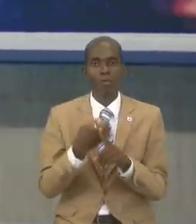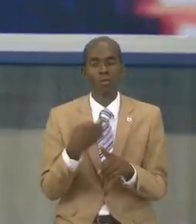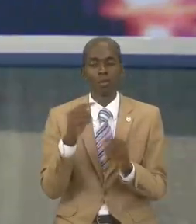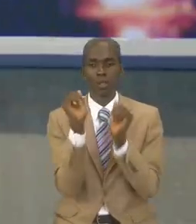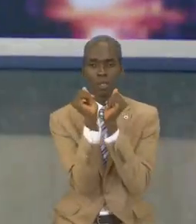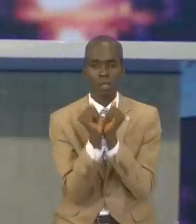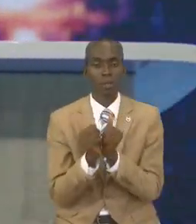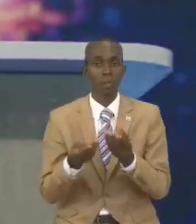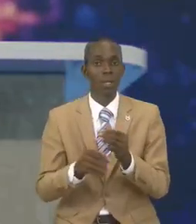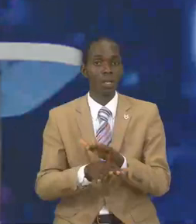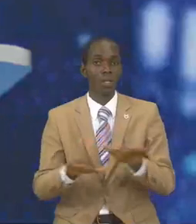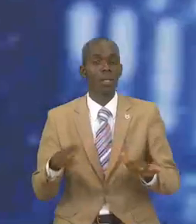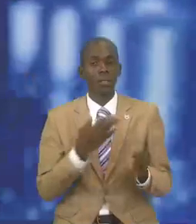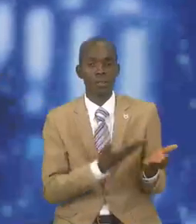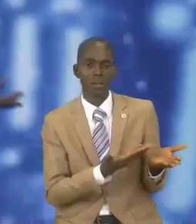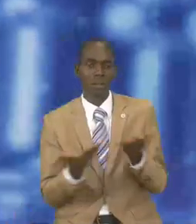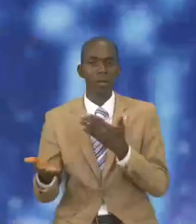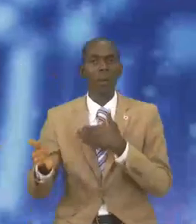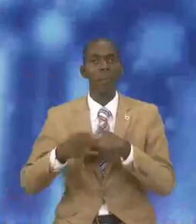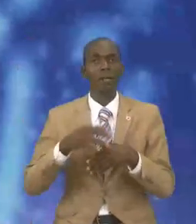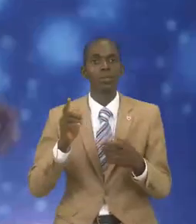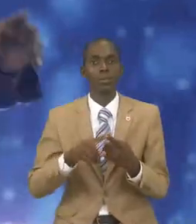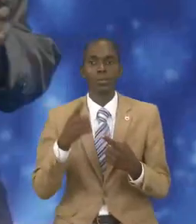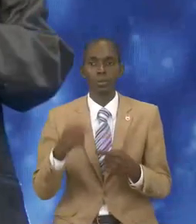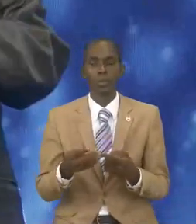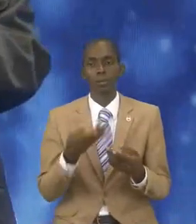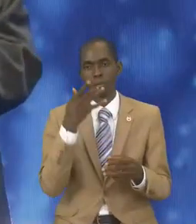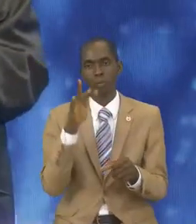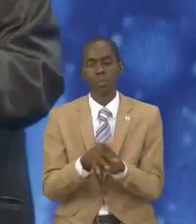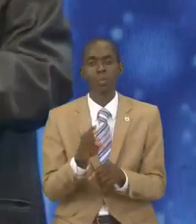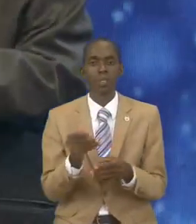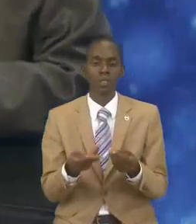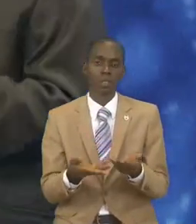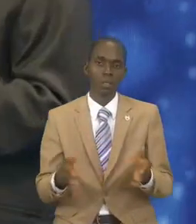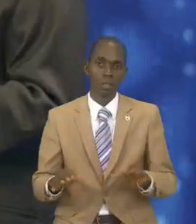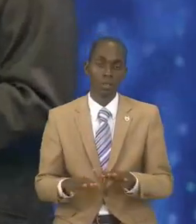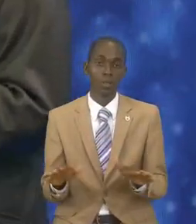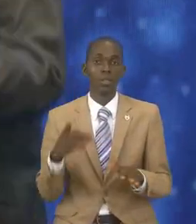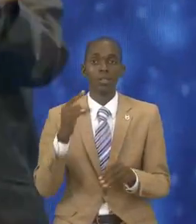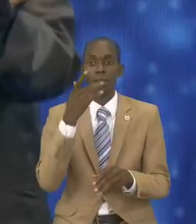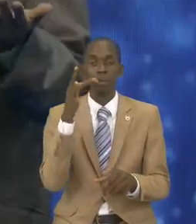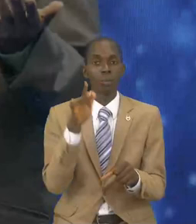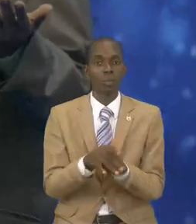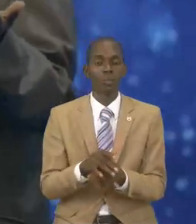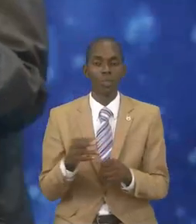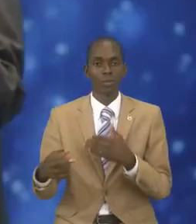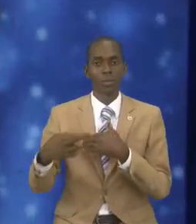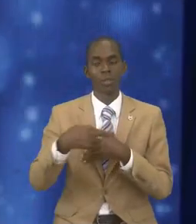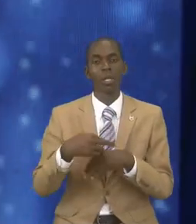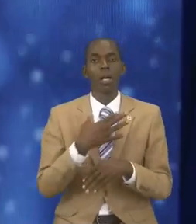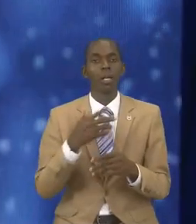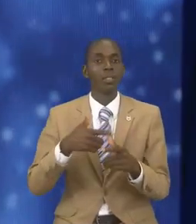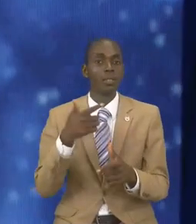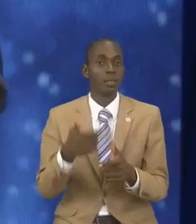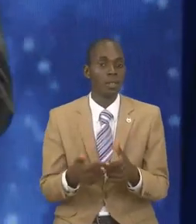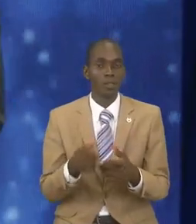Babylone et les ramener en Juda. La restauration promise.